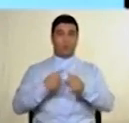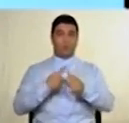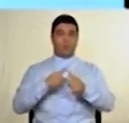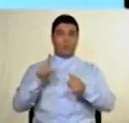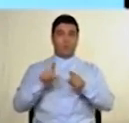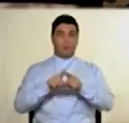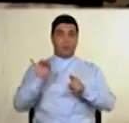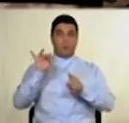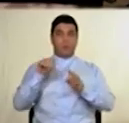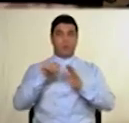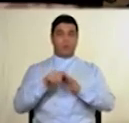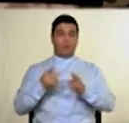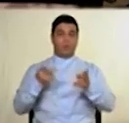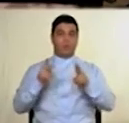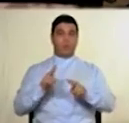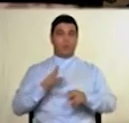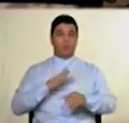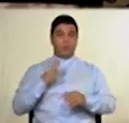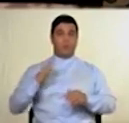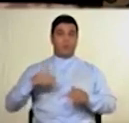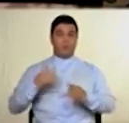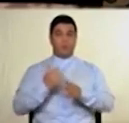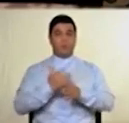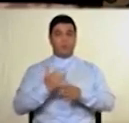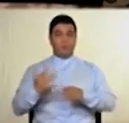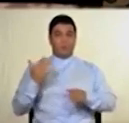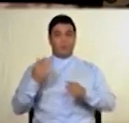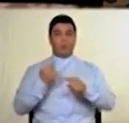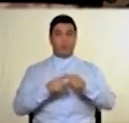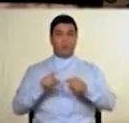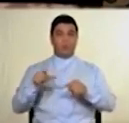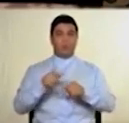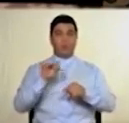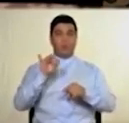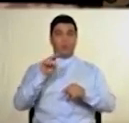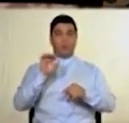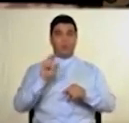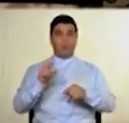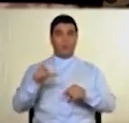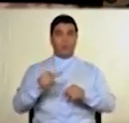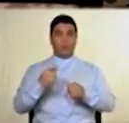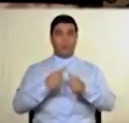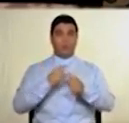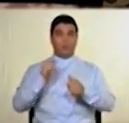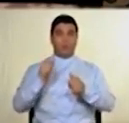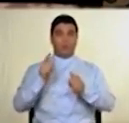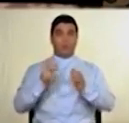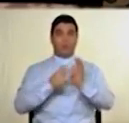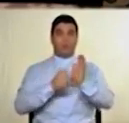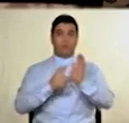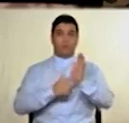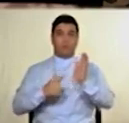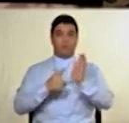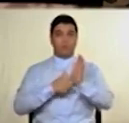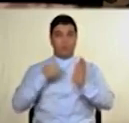tarixiy manbalarda keltirilgan bo'lsa-da, keyingi yillarda bu yo'lga Ipak yo'li deb nom berish aynan